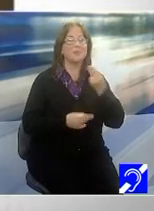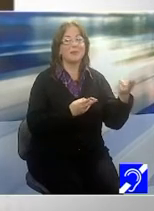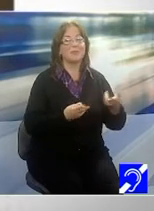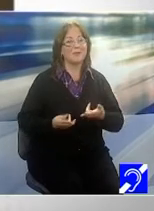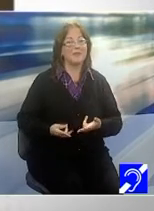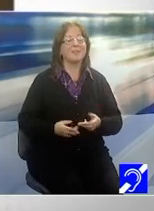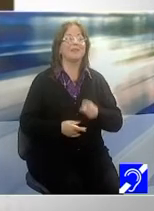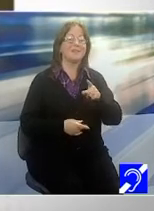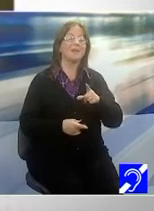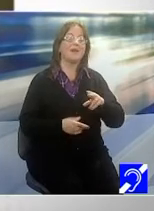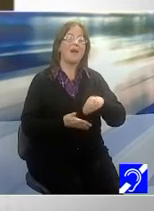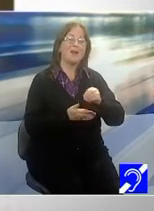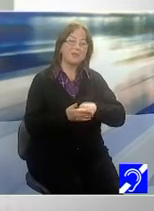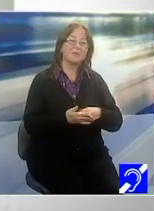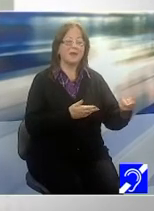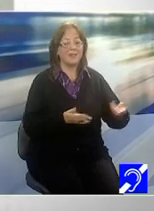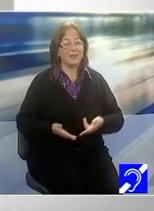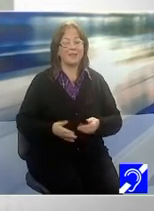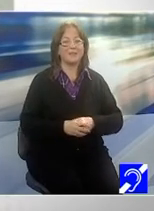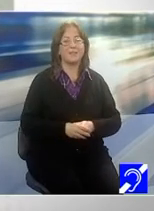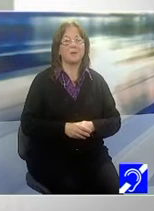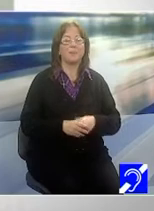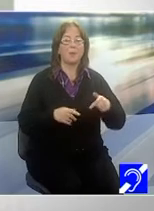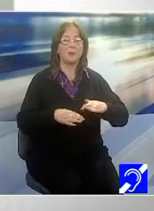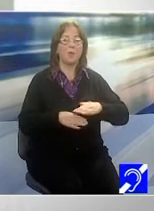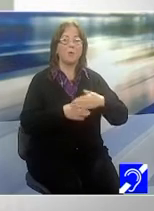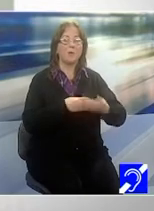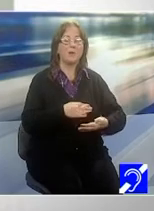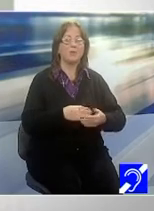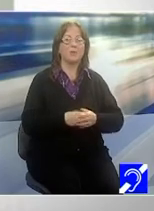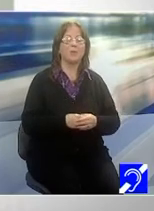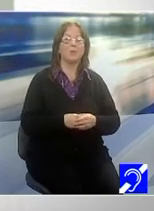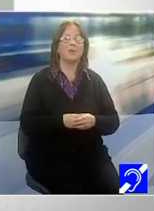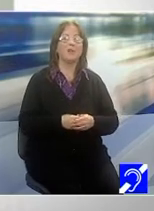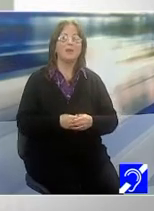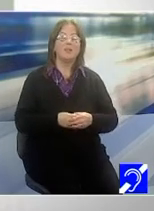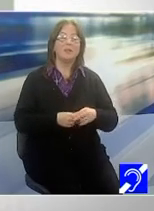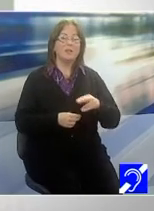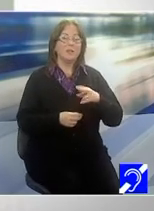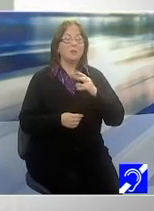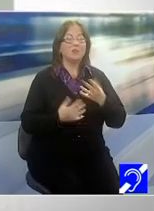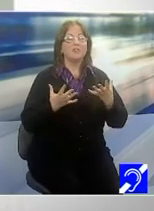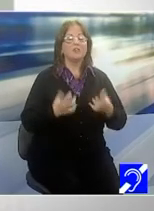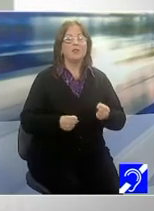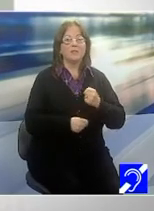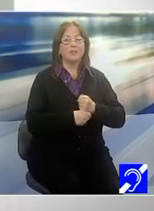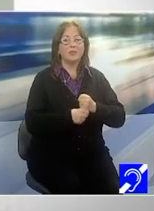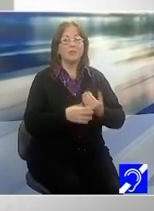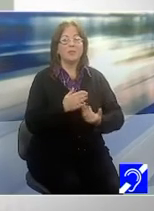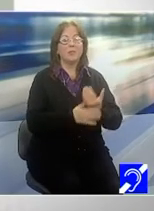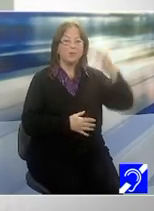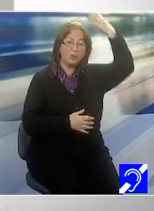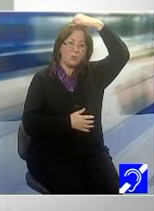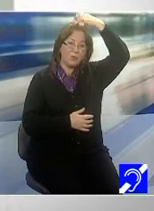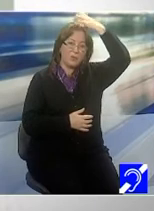așteptăm. Trecem la următorul subiect și vorbim despre ce își propune să facă noul guvern. Cabinetul Cioloș